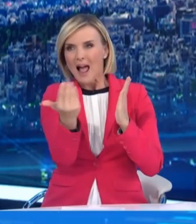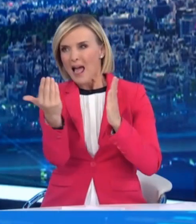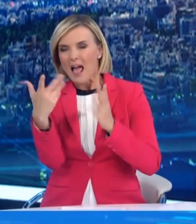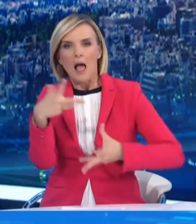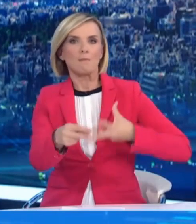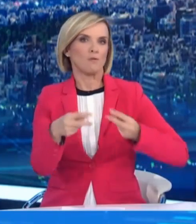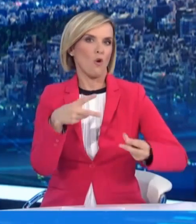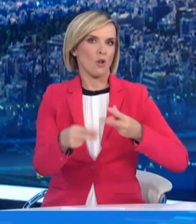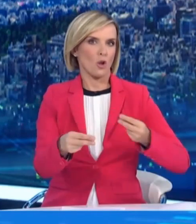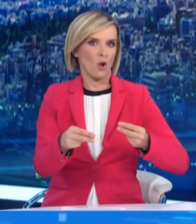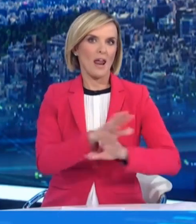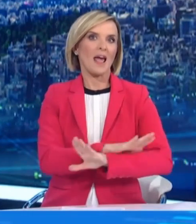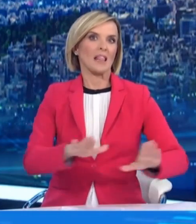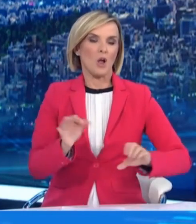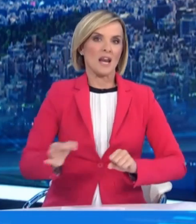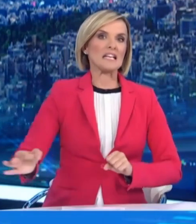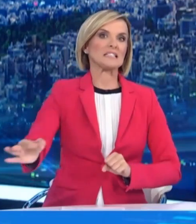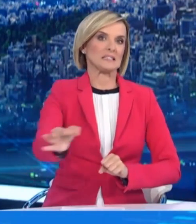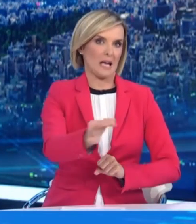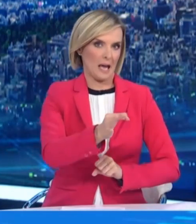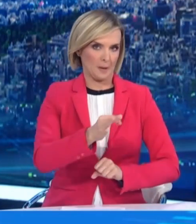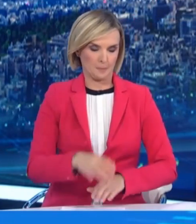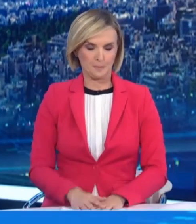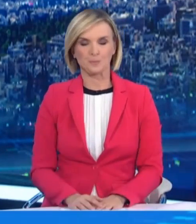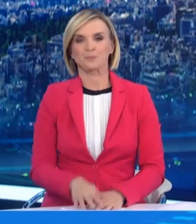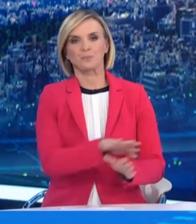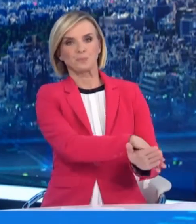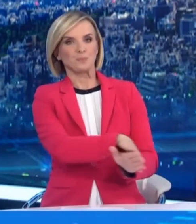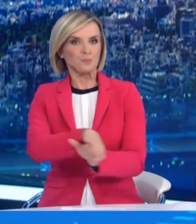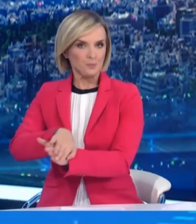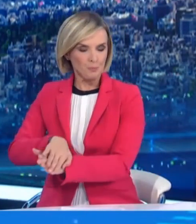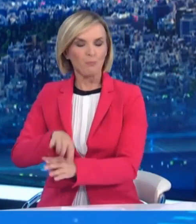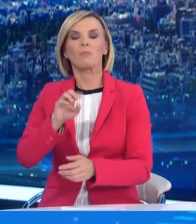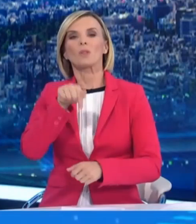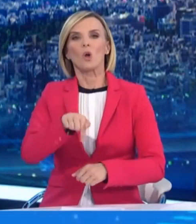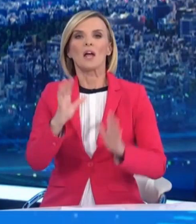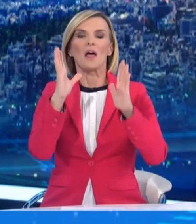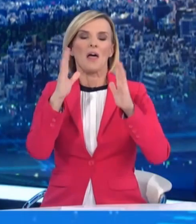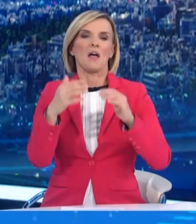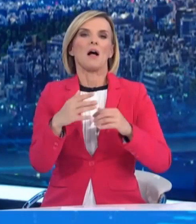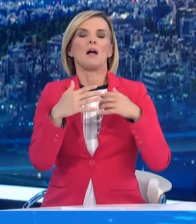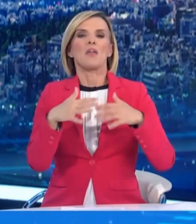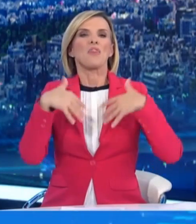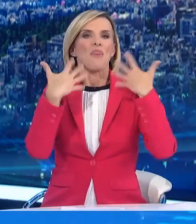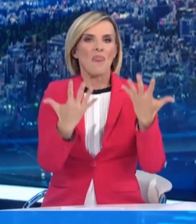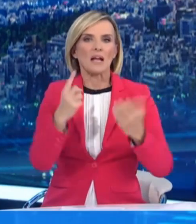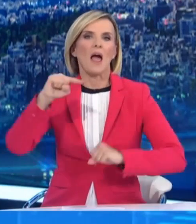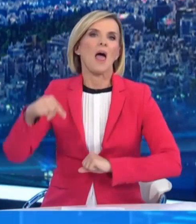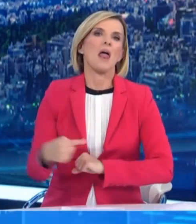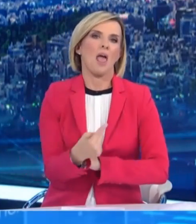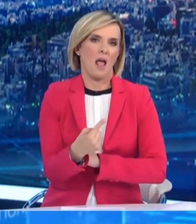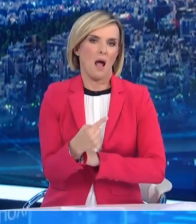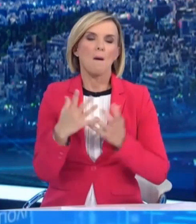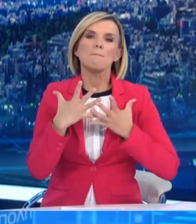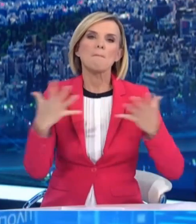αυτές. Τώρα σε σχέση με την μεγάλη ομάδα των 19 νησιών που αφορούν τα 19 μεγαλύτερα νησιά, να πούμε εδώ ξανά ότι εξαιρείται